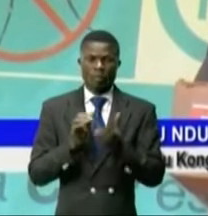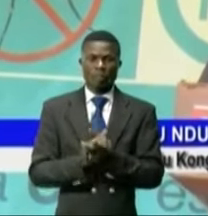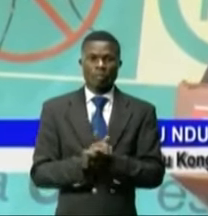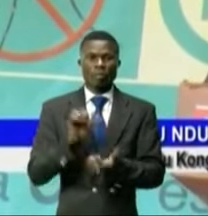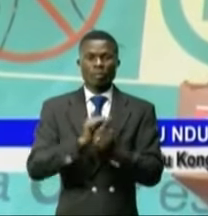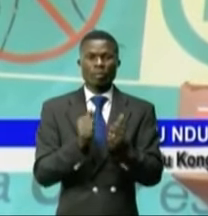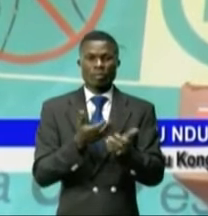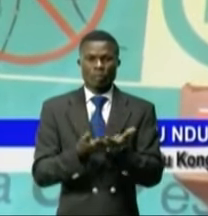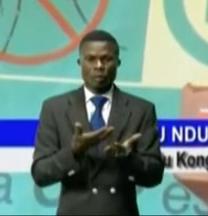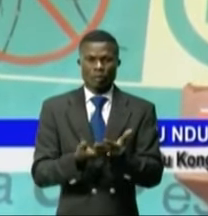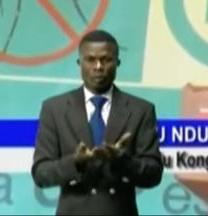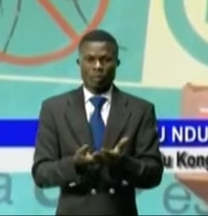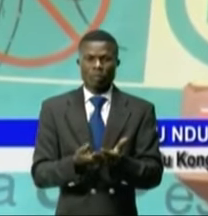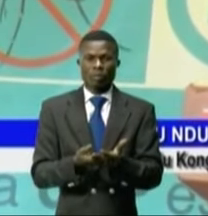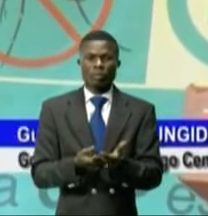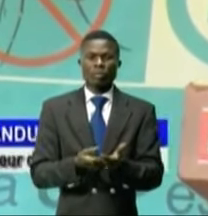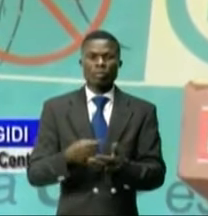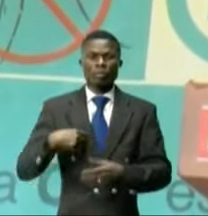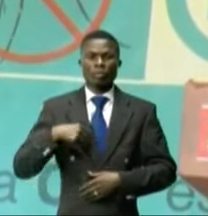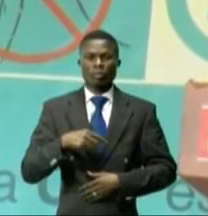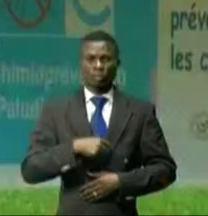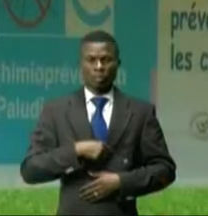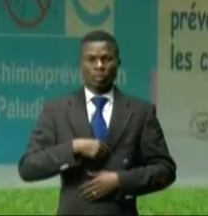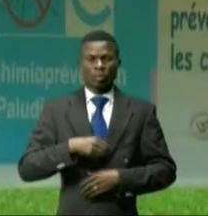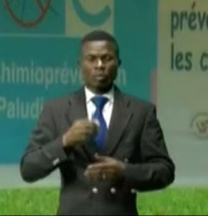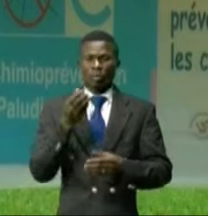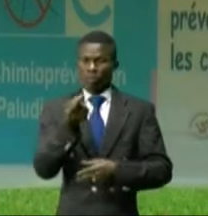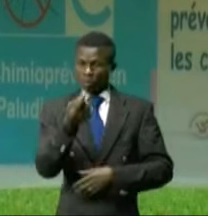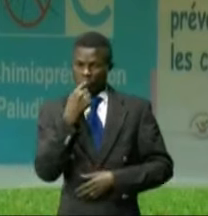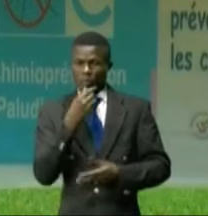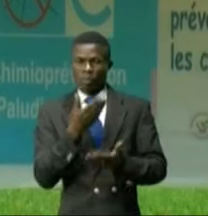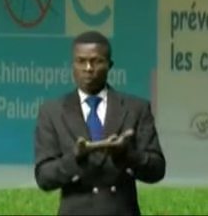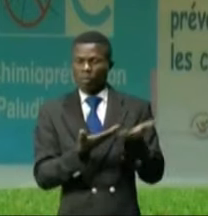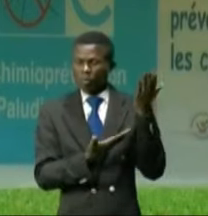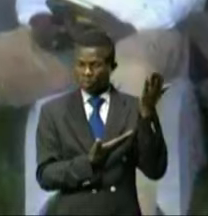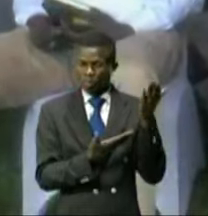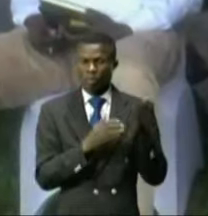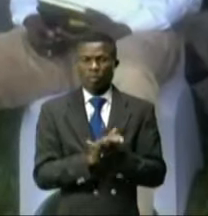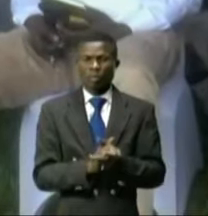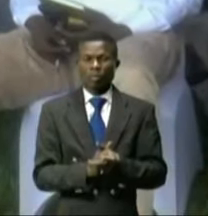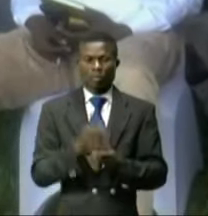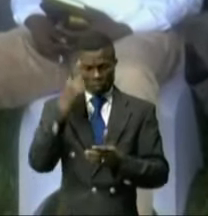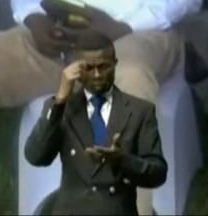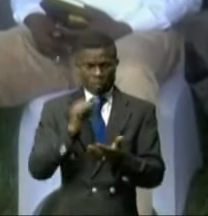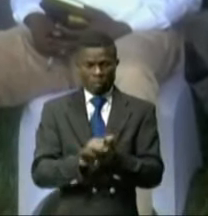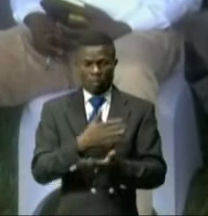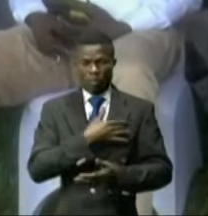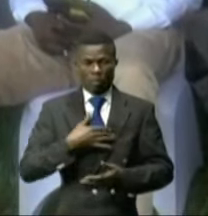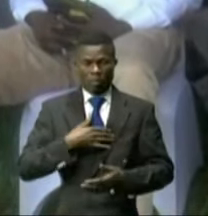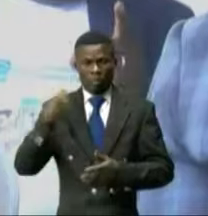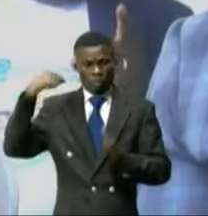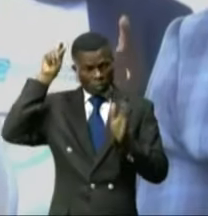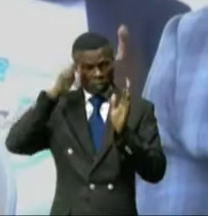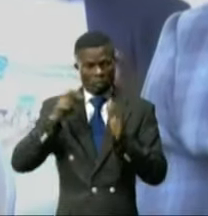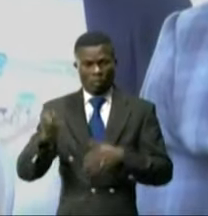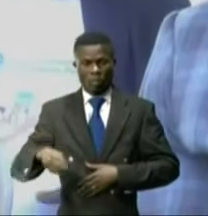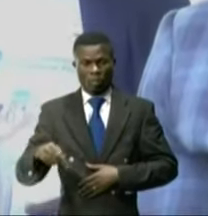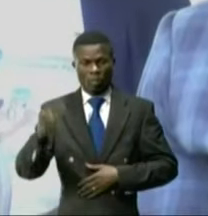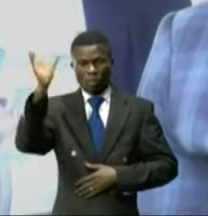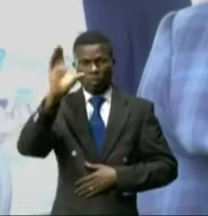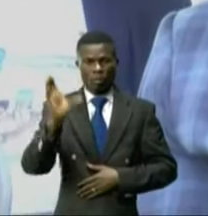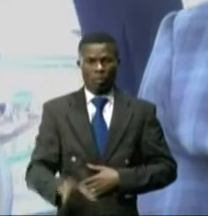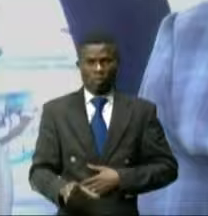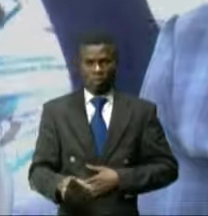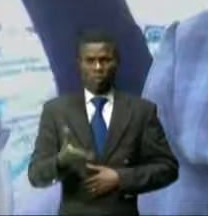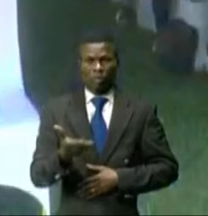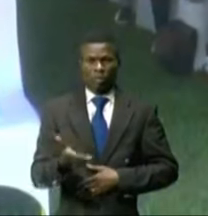de faire bénéficier les nourrissons de cette molécule si importante. Sur cette note, au nom du gouvernement provincial du Congo central